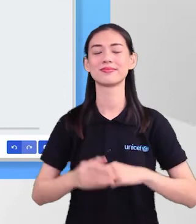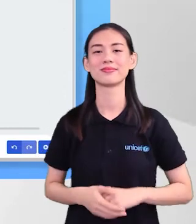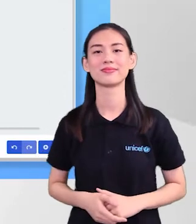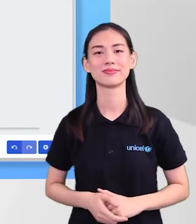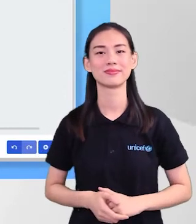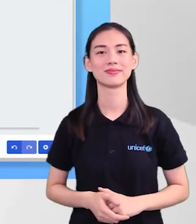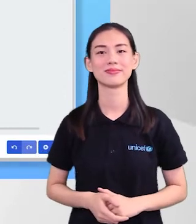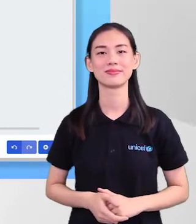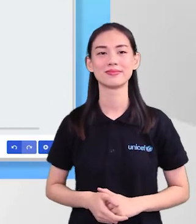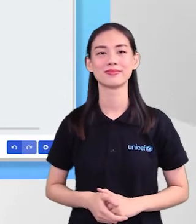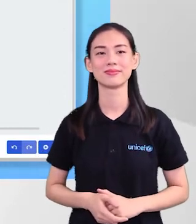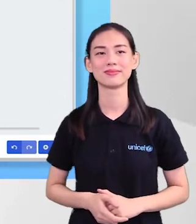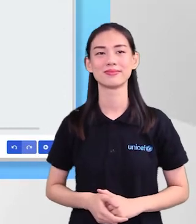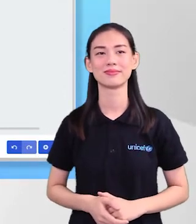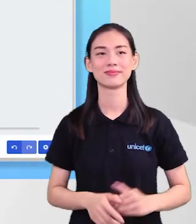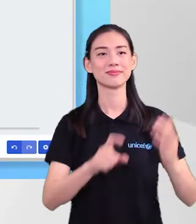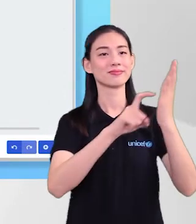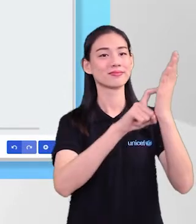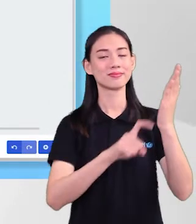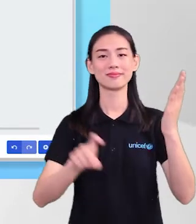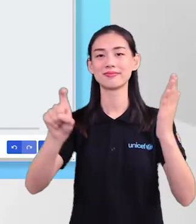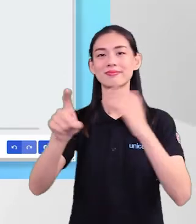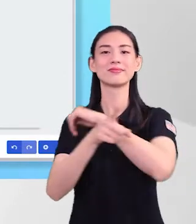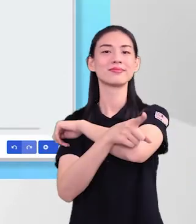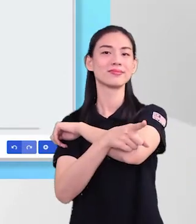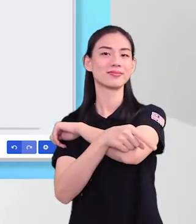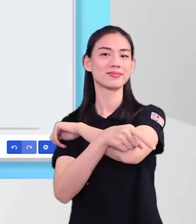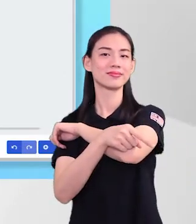Show number, variable echo.